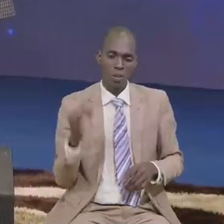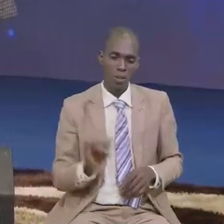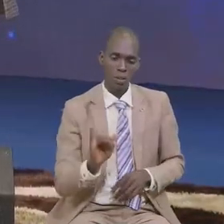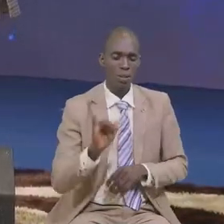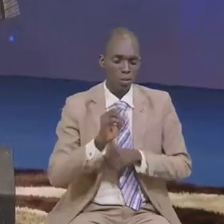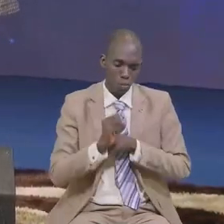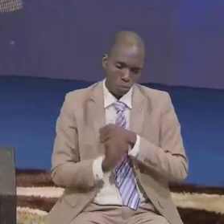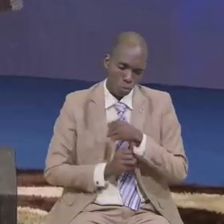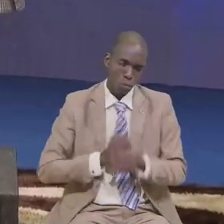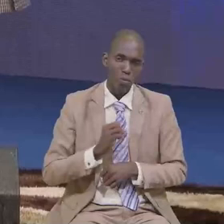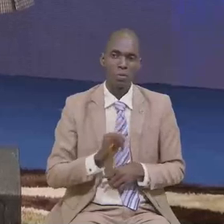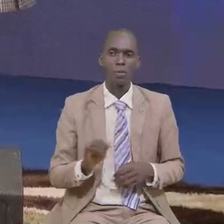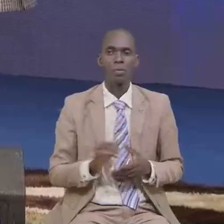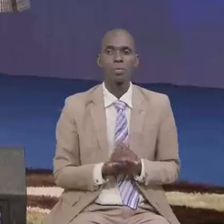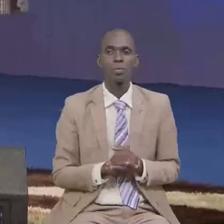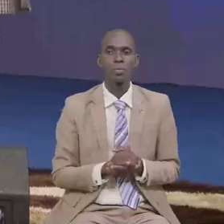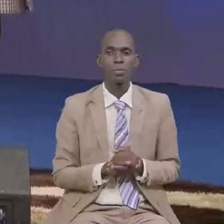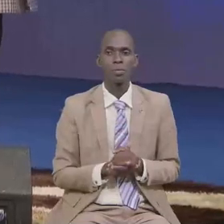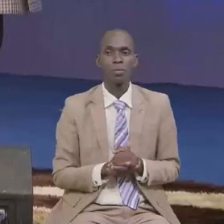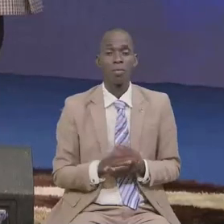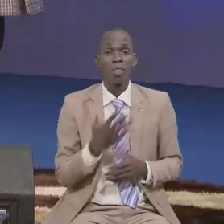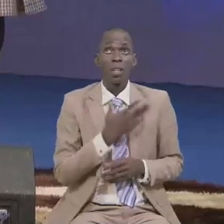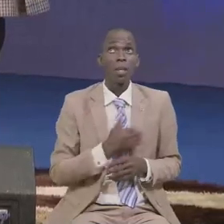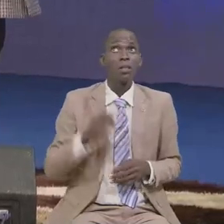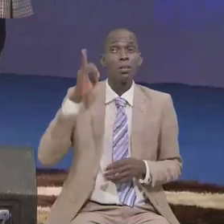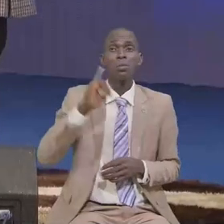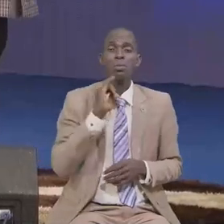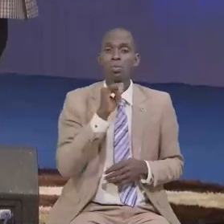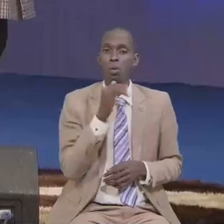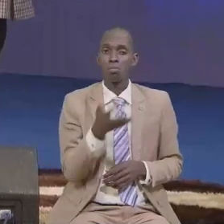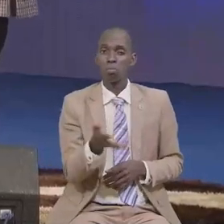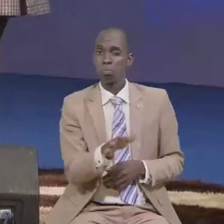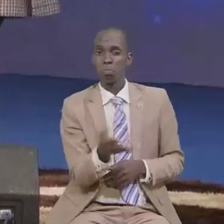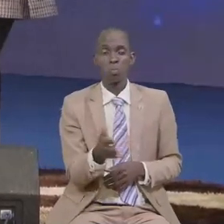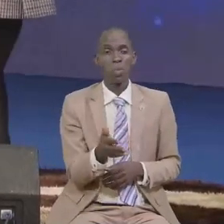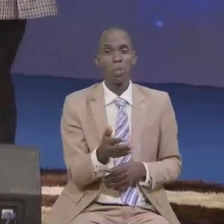t'empêcher de souffrir éternellement. Et il n'est pas partial.